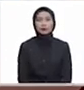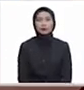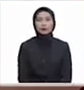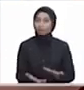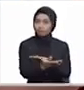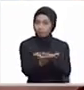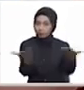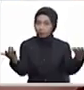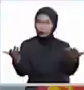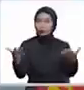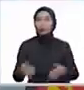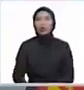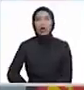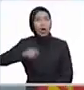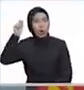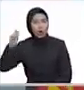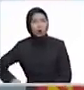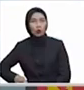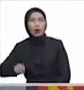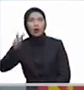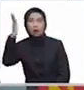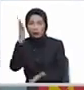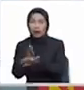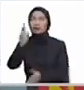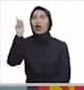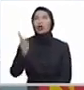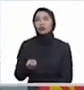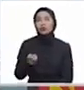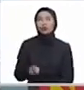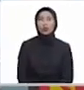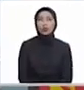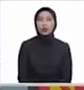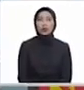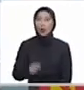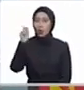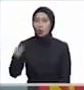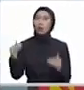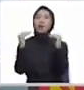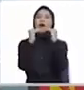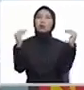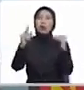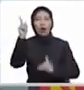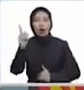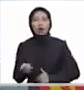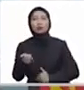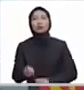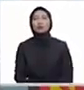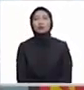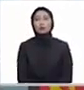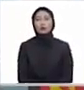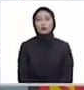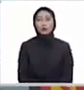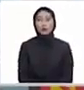banggakan, hukum harus ditegakkan. Hukum harus berkeadilan. Kenapa demikian?